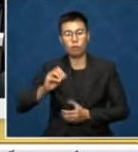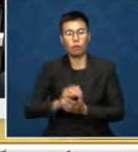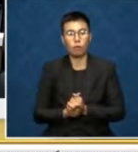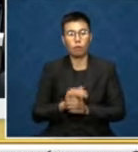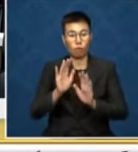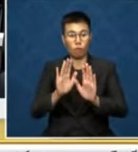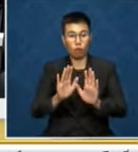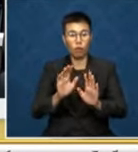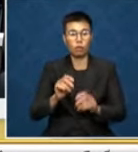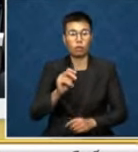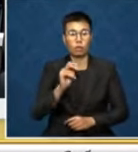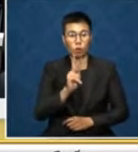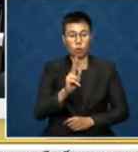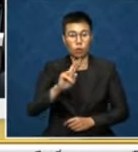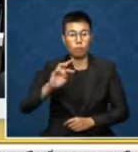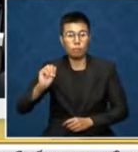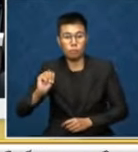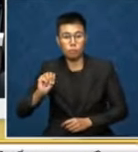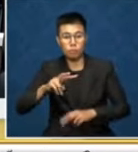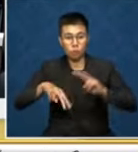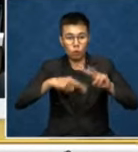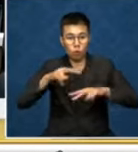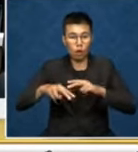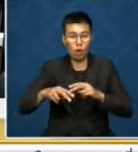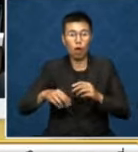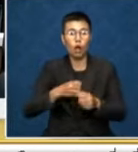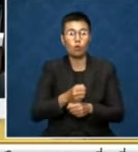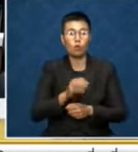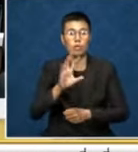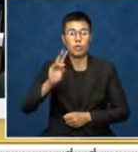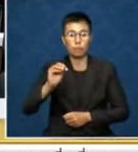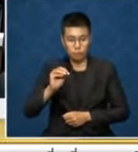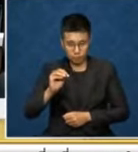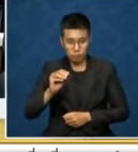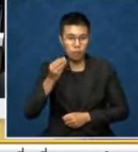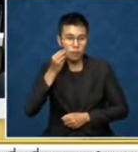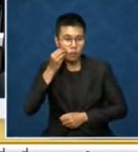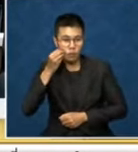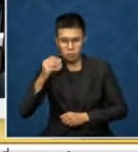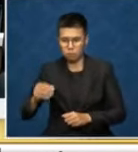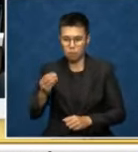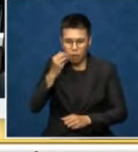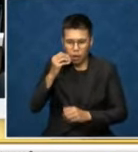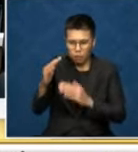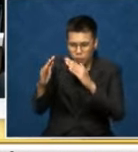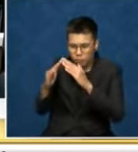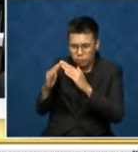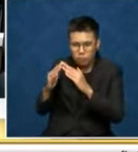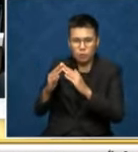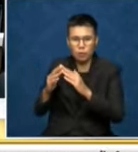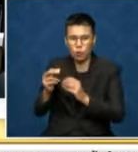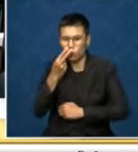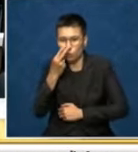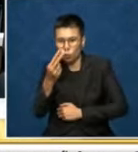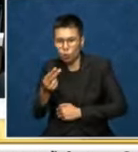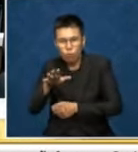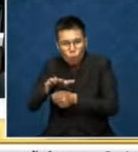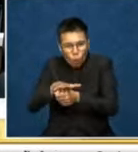นะครับช่วยเร่งให้ด้วยนะครับอายุ70ปีนะอยู่ในเพิงอนาถาอย่างยิ่งเรื่องที่4